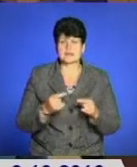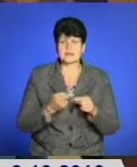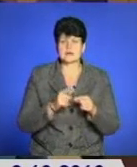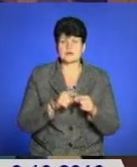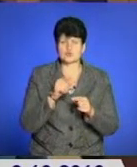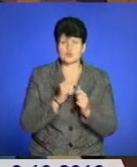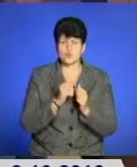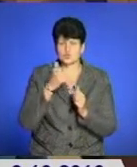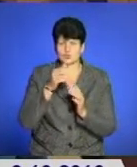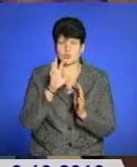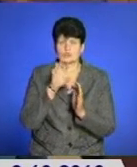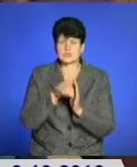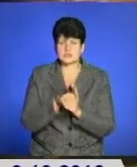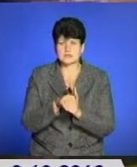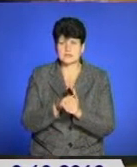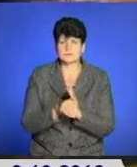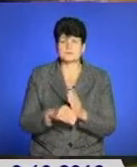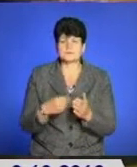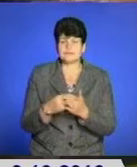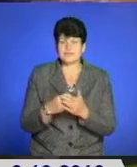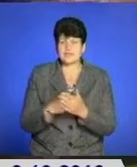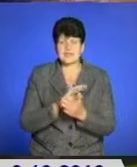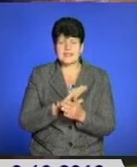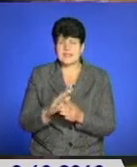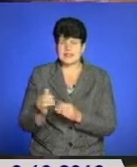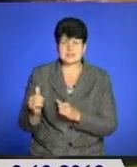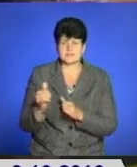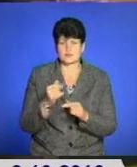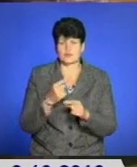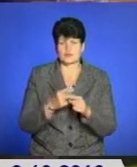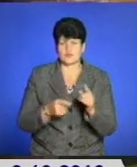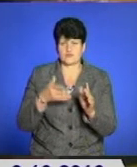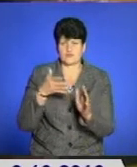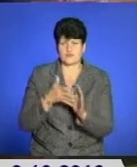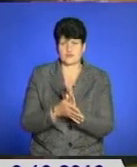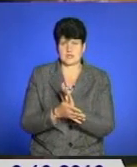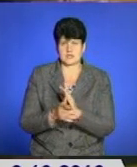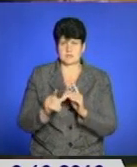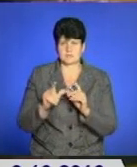щороку закладаються у скарбниці, не забезпечують і половину витрат перевізника.